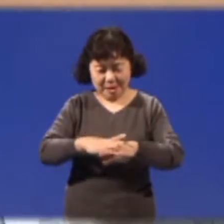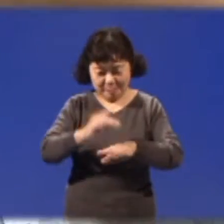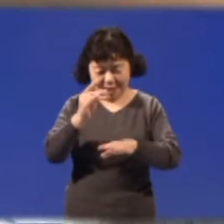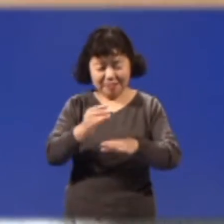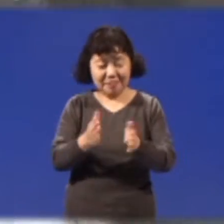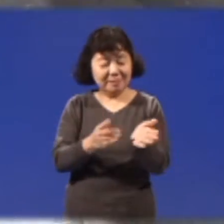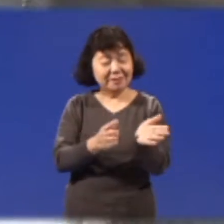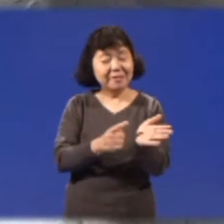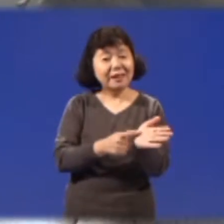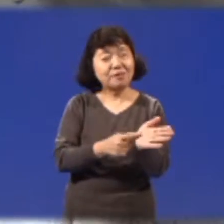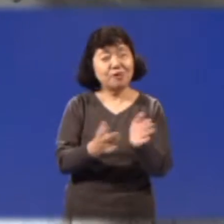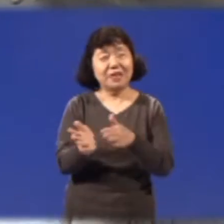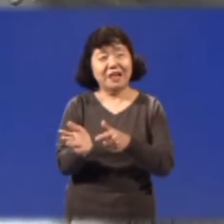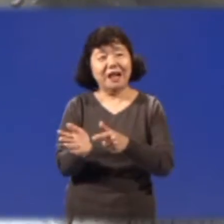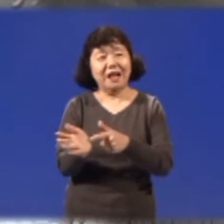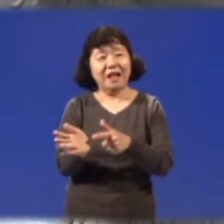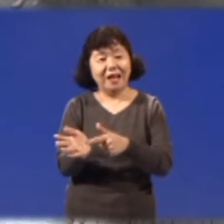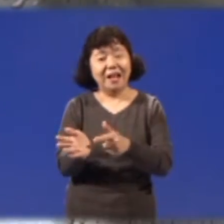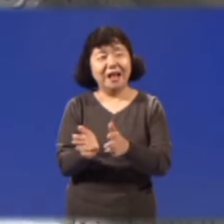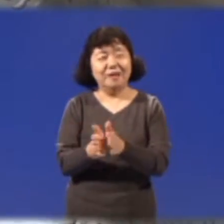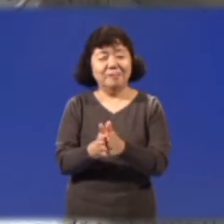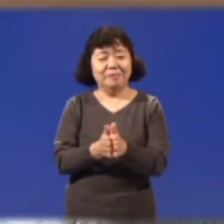まずは手のひら、